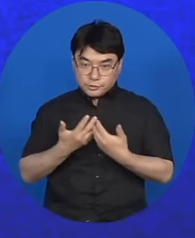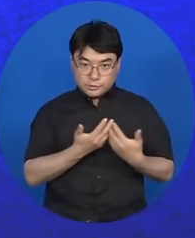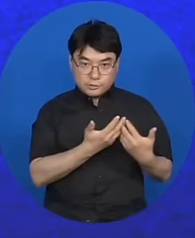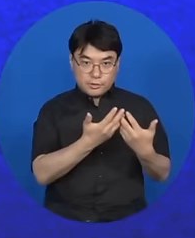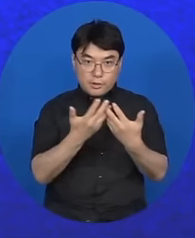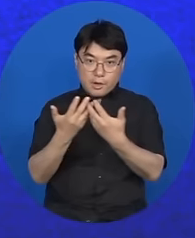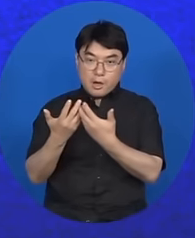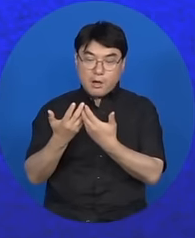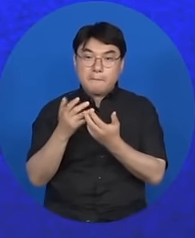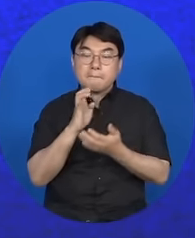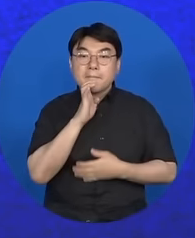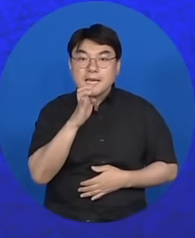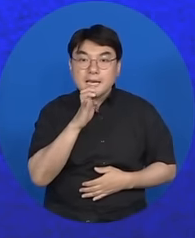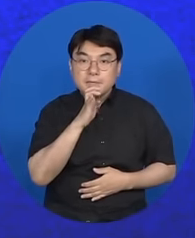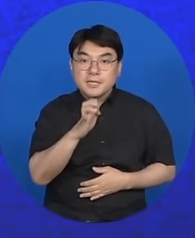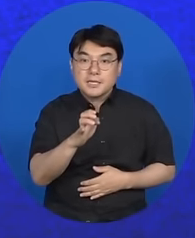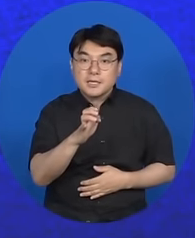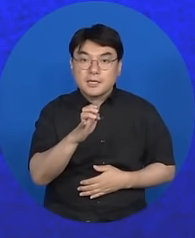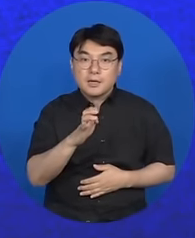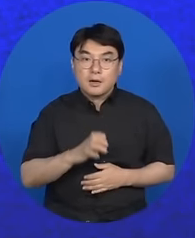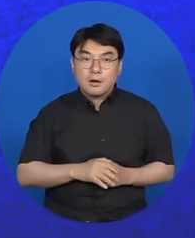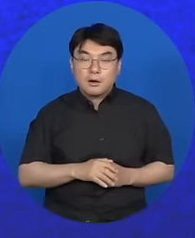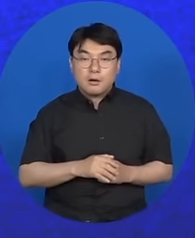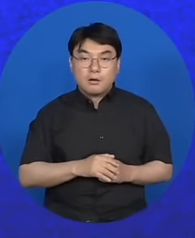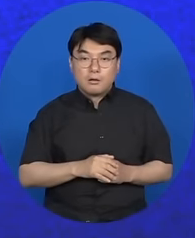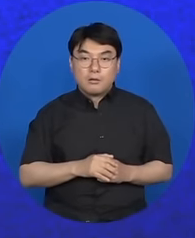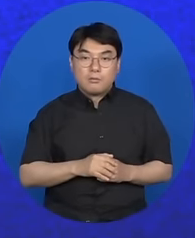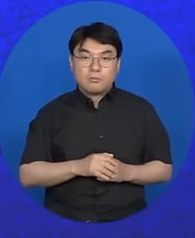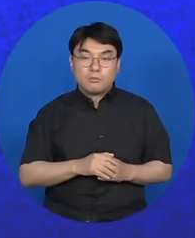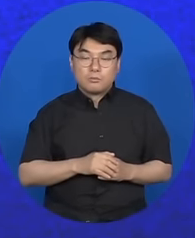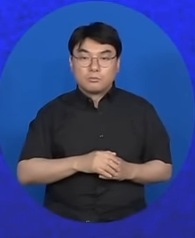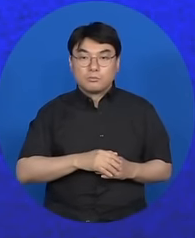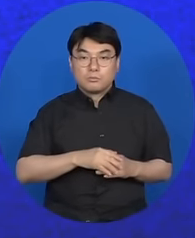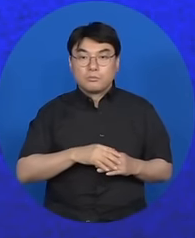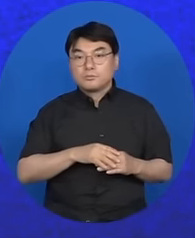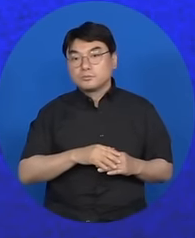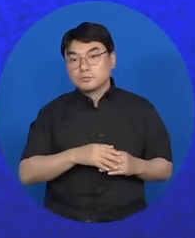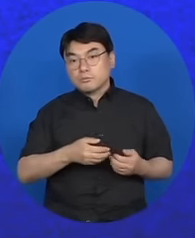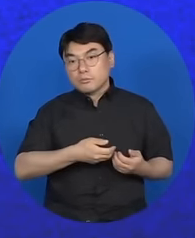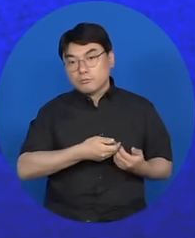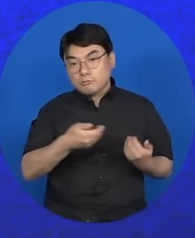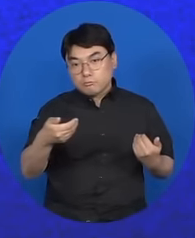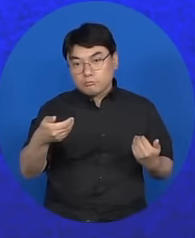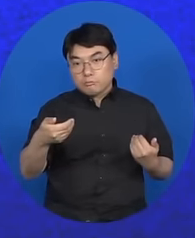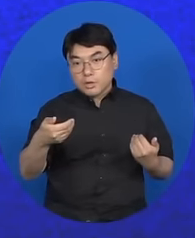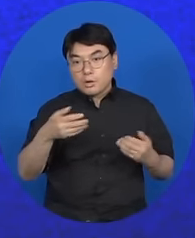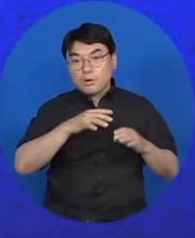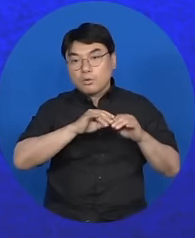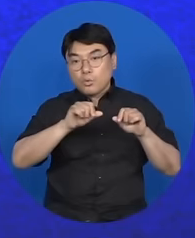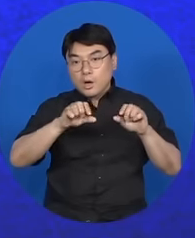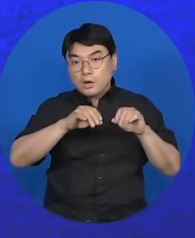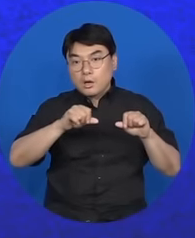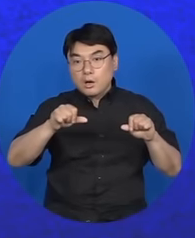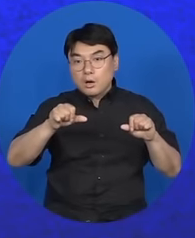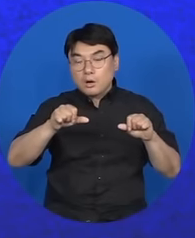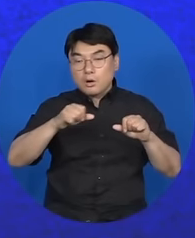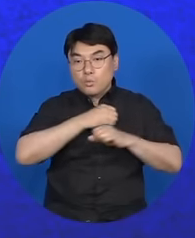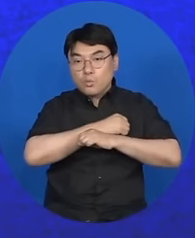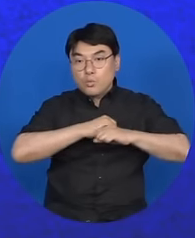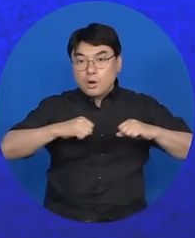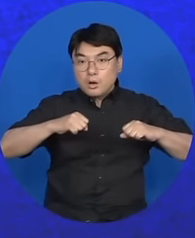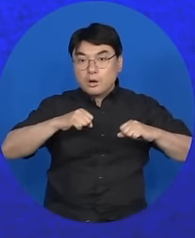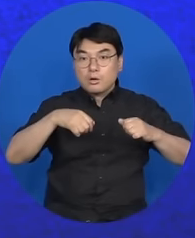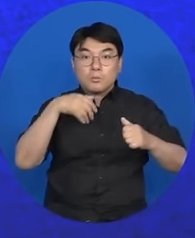그 빌립을 빠져나오게 하신 것입니다. 그리고 아무도 없는 광야로 가라고 하신 거예요.